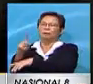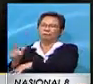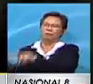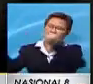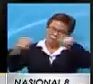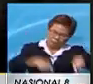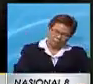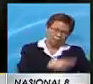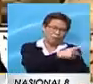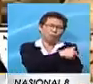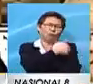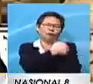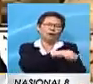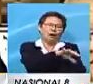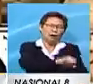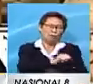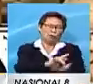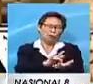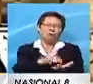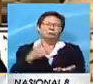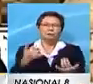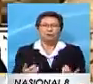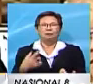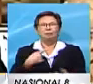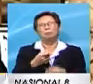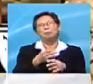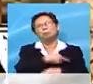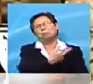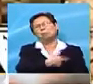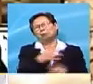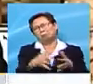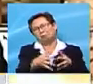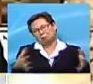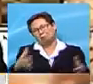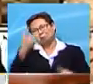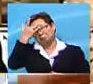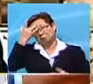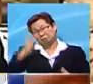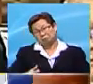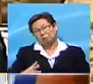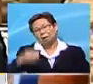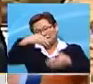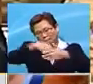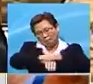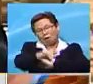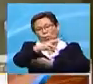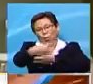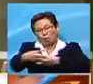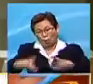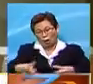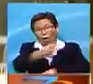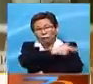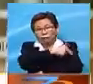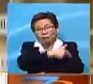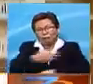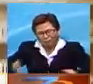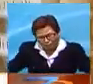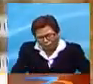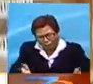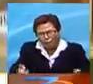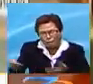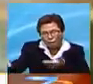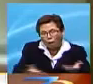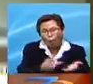dia datang balik untuk dapatkan ubat. Jadi cara ini kita banyak membazir. Bagi pesakit yang dimasukkan ke ward, mereka digalakkan